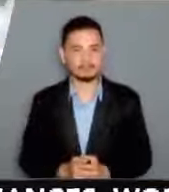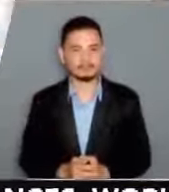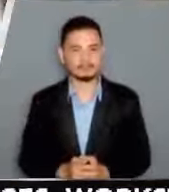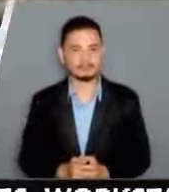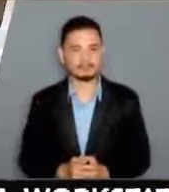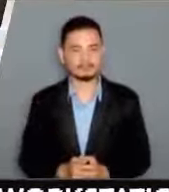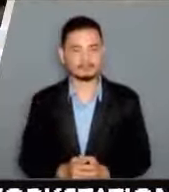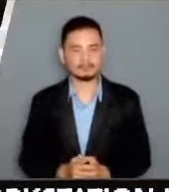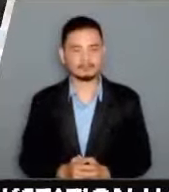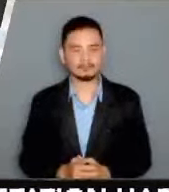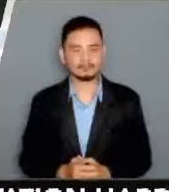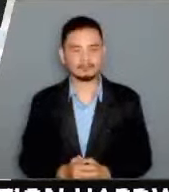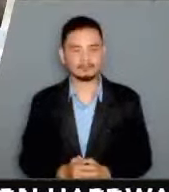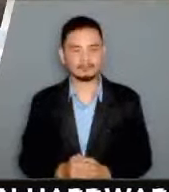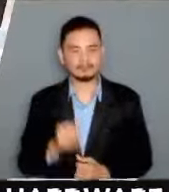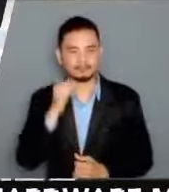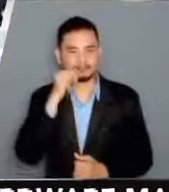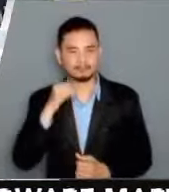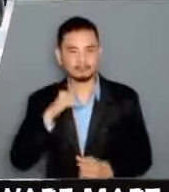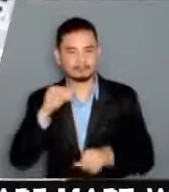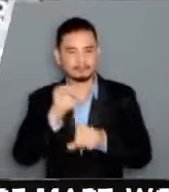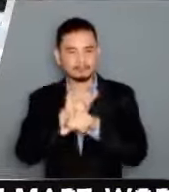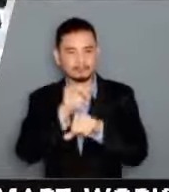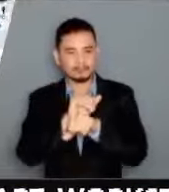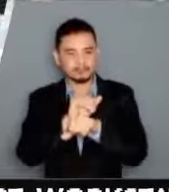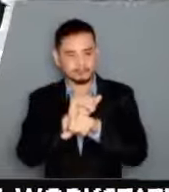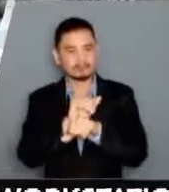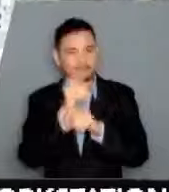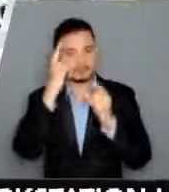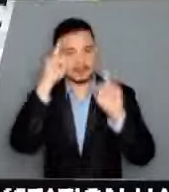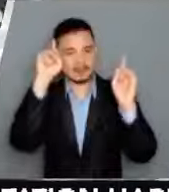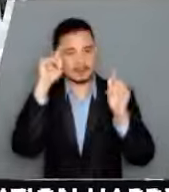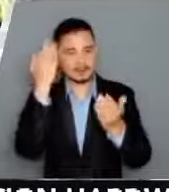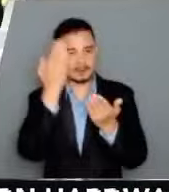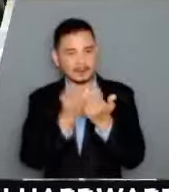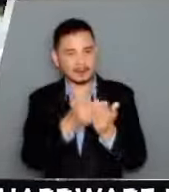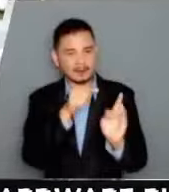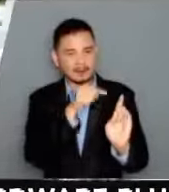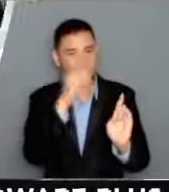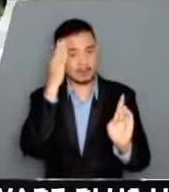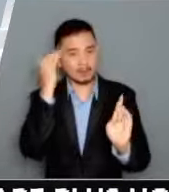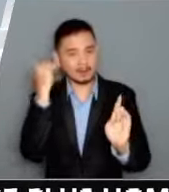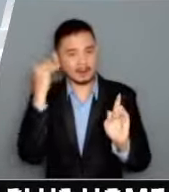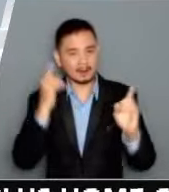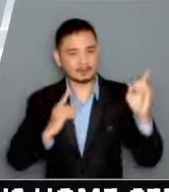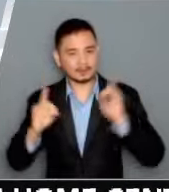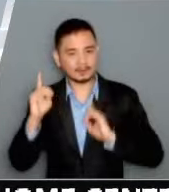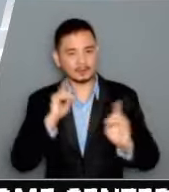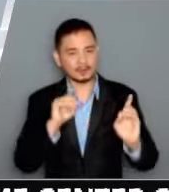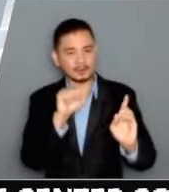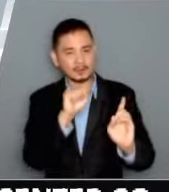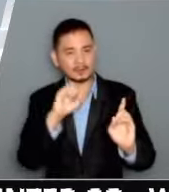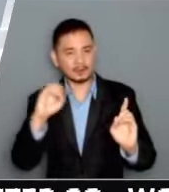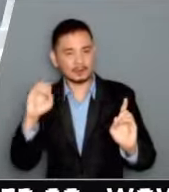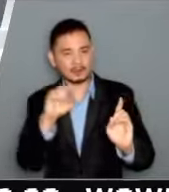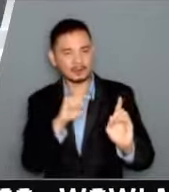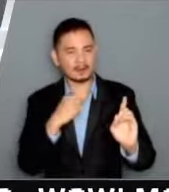Dumating kagabi sa bansa ang Korean actor na si Byon Woo-sok para sa kanyang Asian fan meeting tour, Summer Letter in